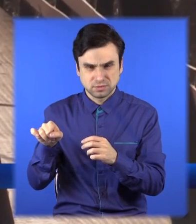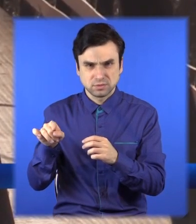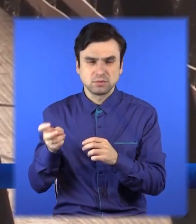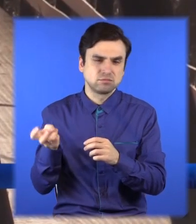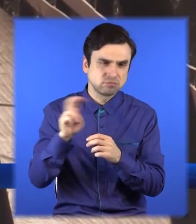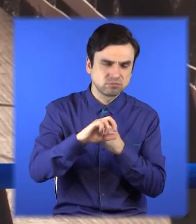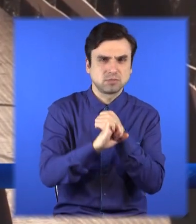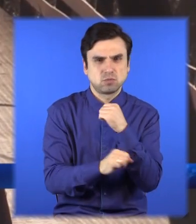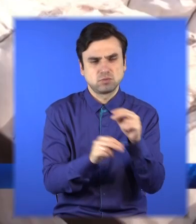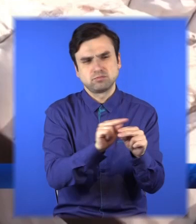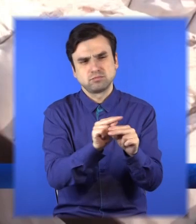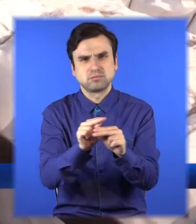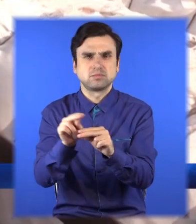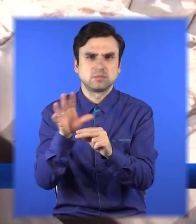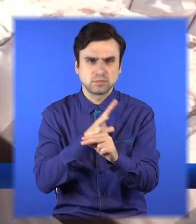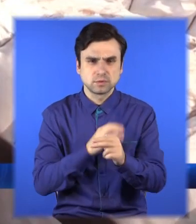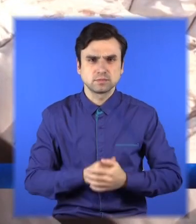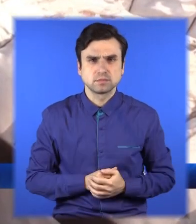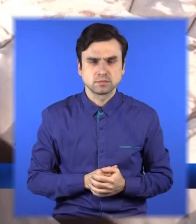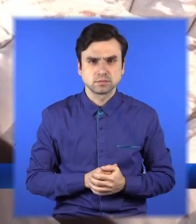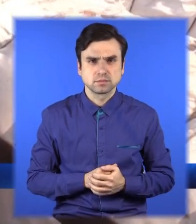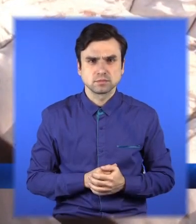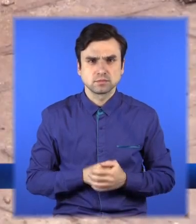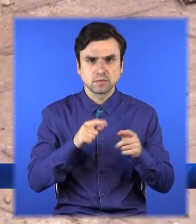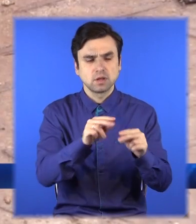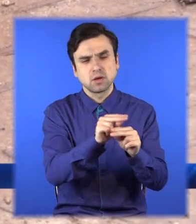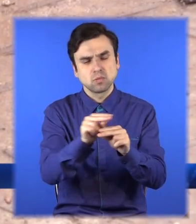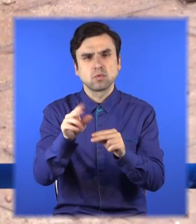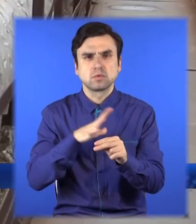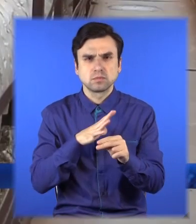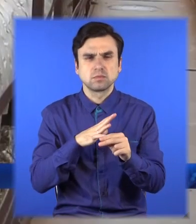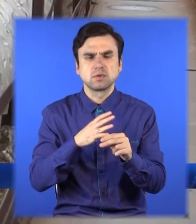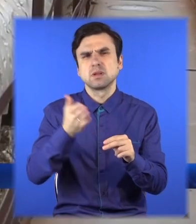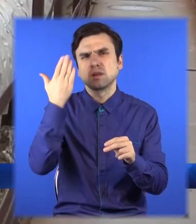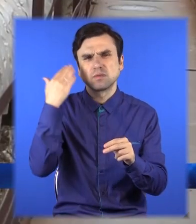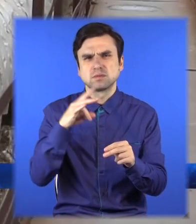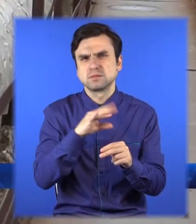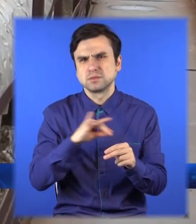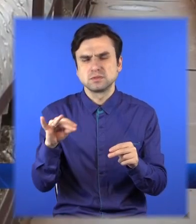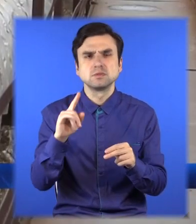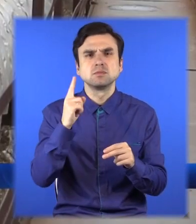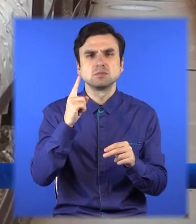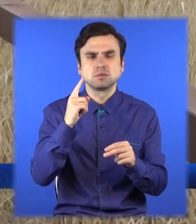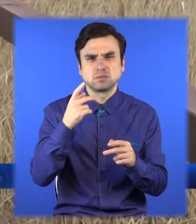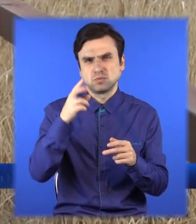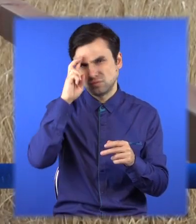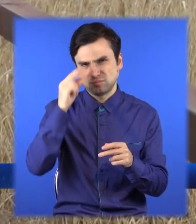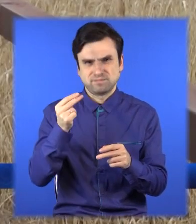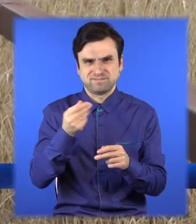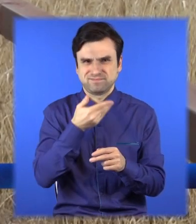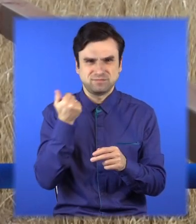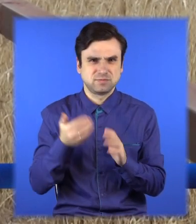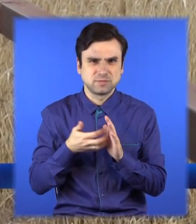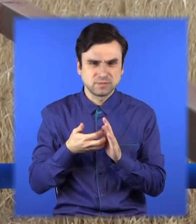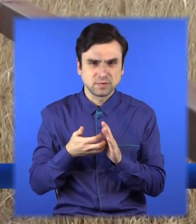та промисловості Саксаганської райради, ремонтні роботи на цьому об'єкті тривалий час не проводили за відсутності коштів у